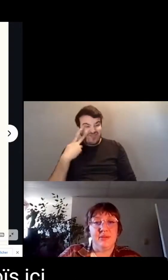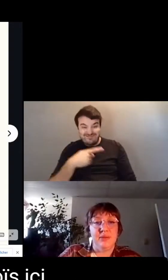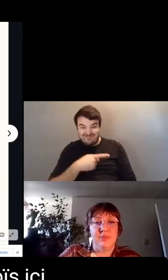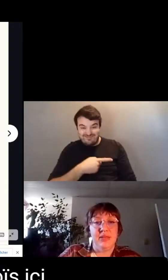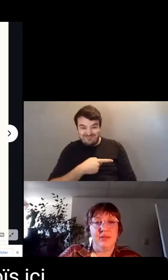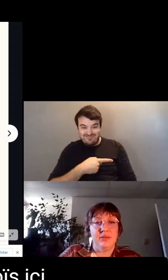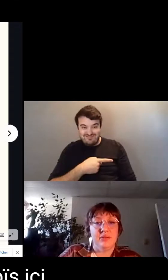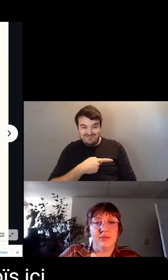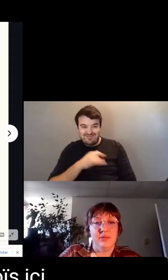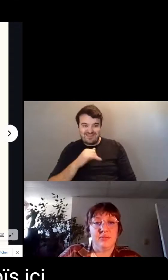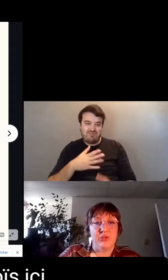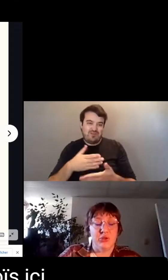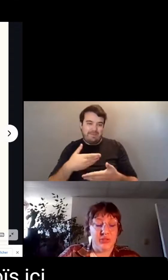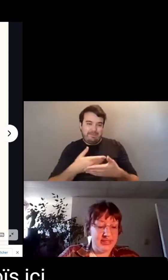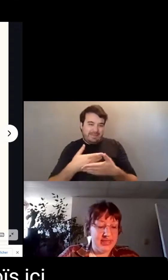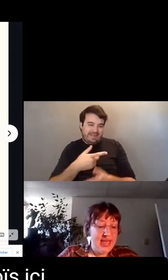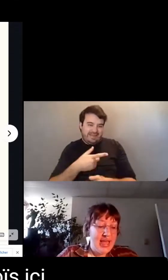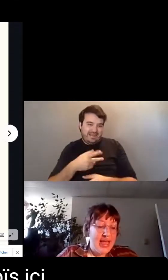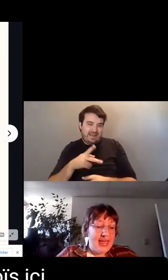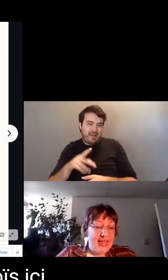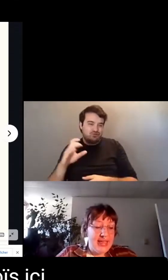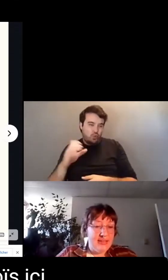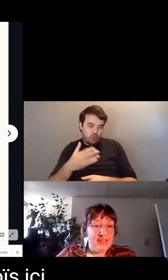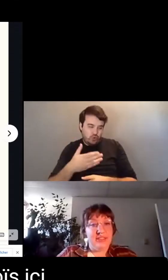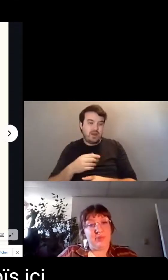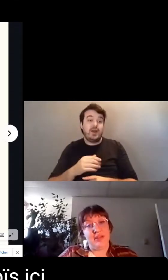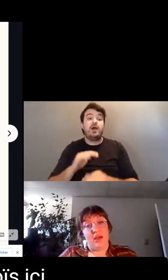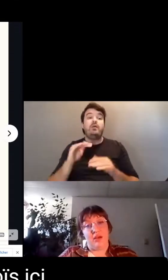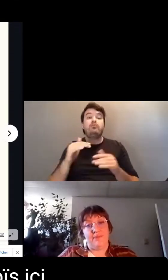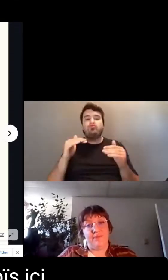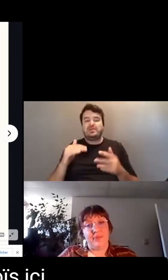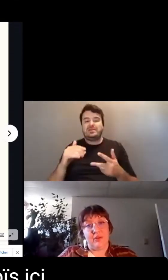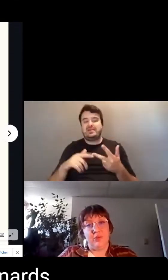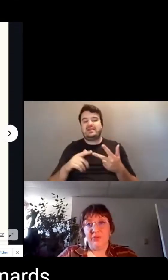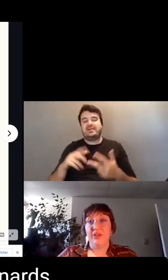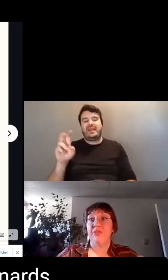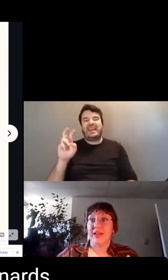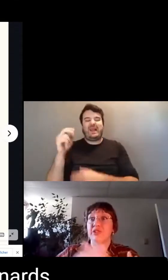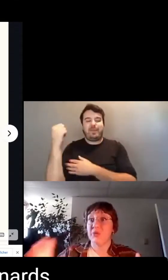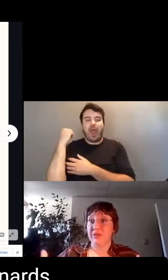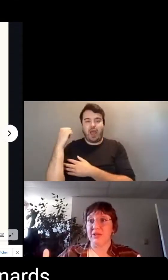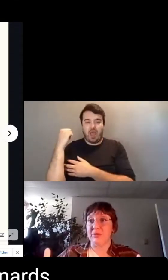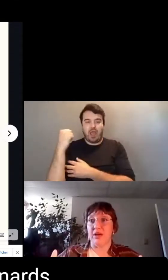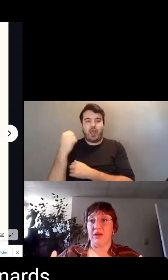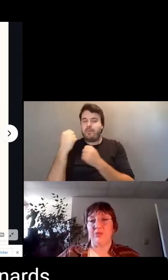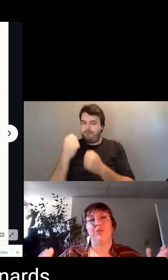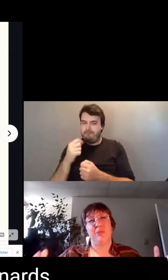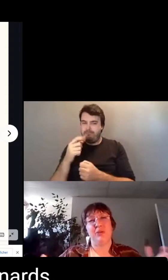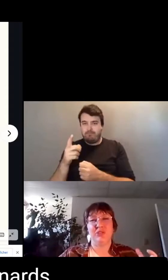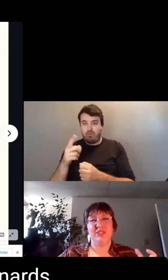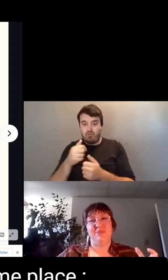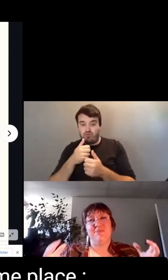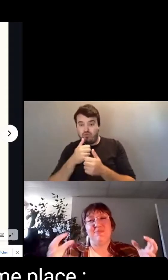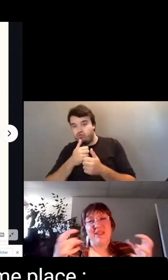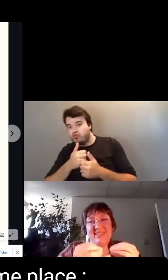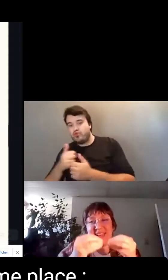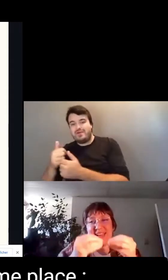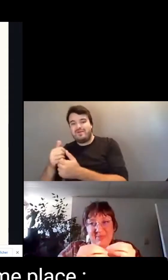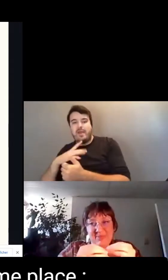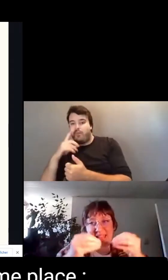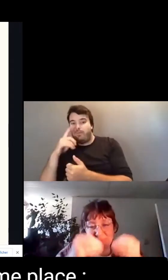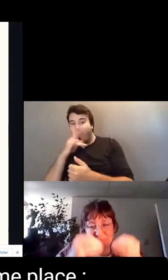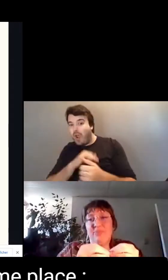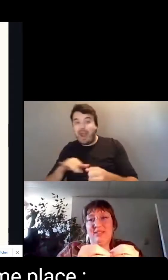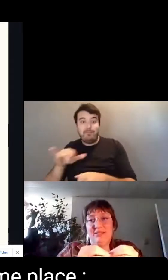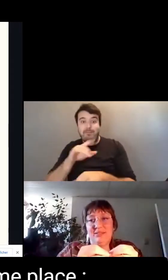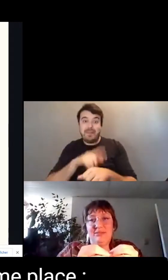petits bébés pak choy ici et des épinards. Vous pouvez le faire suivre d'épinards, mais vous ne pouvez pas juste les placer en